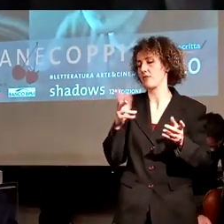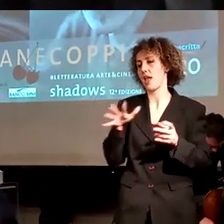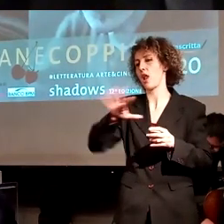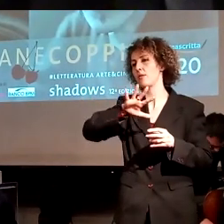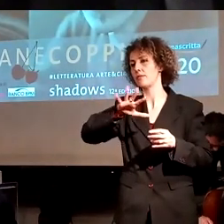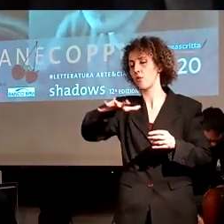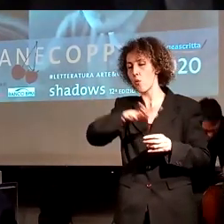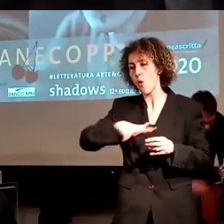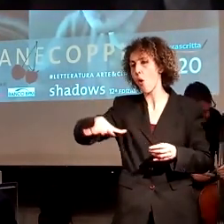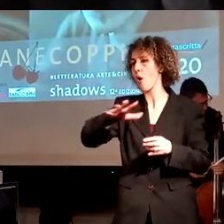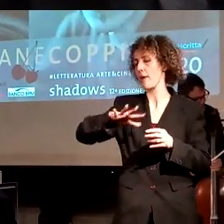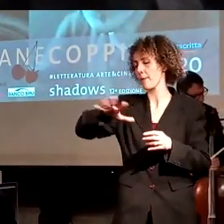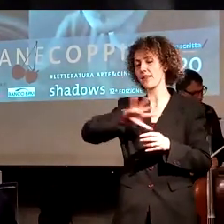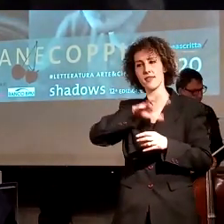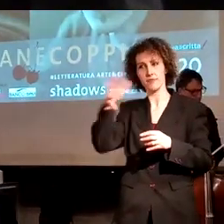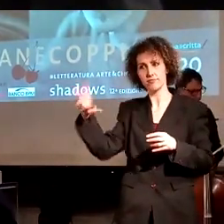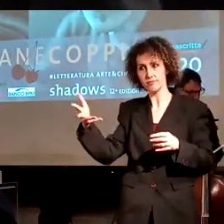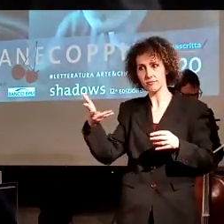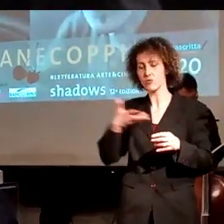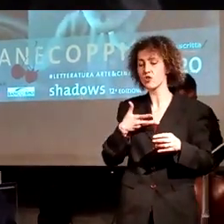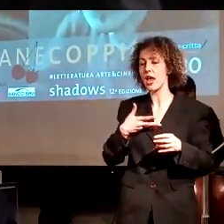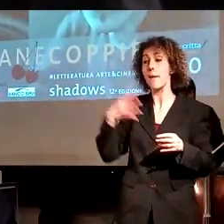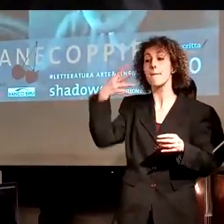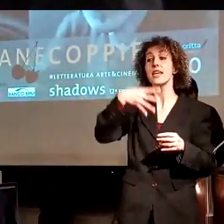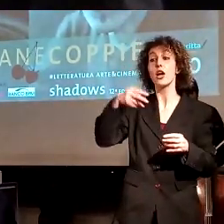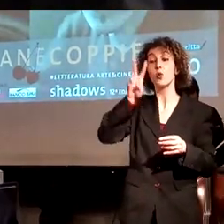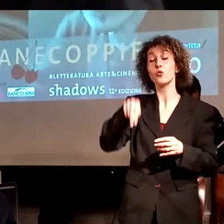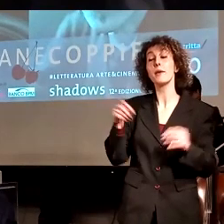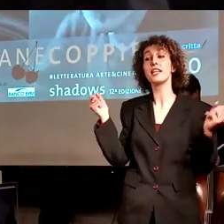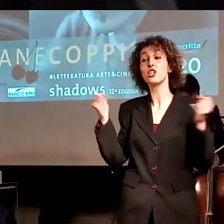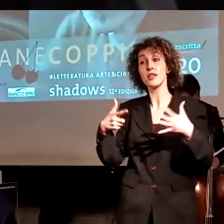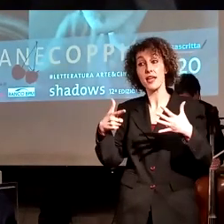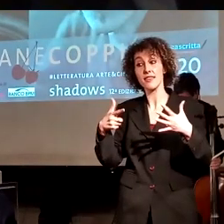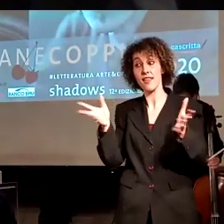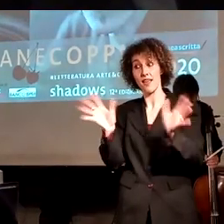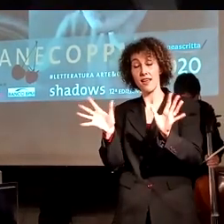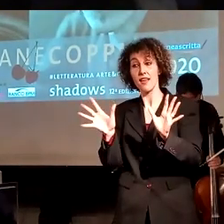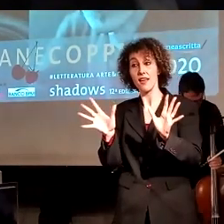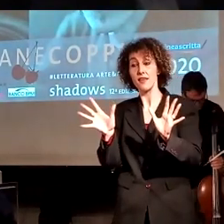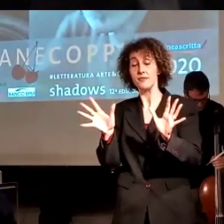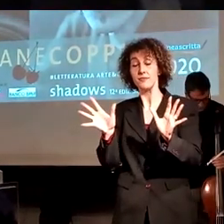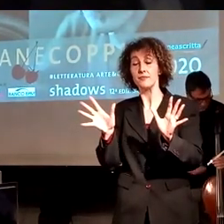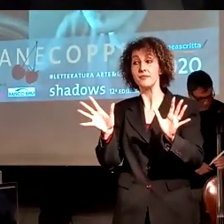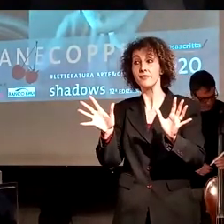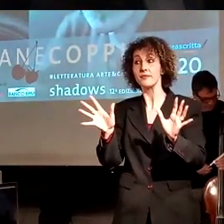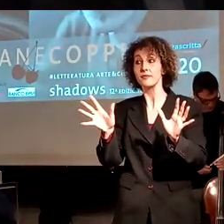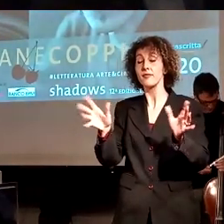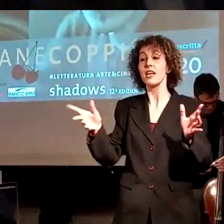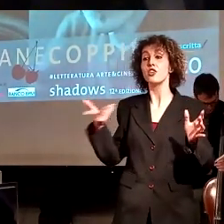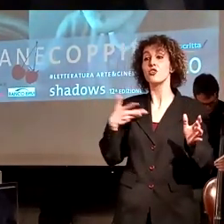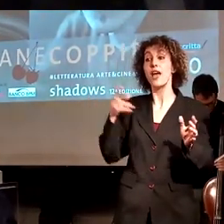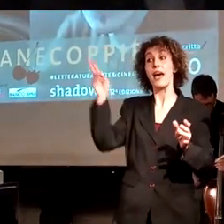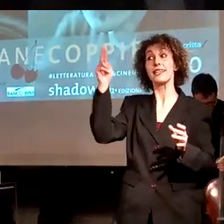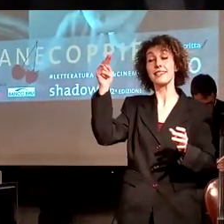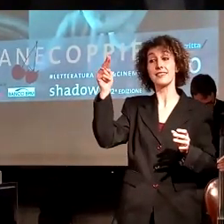ambienti c'è un'opera decente miracle del 2017 in animazione in acrilico di un